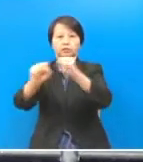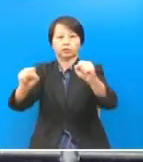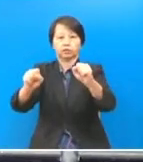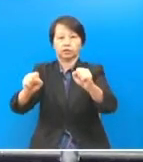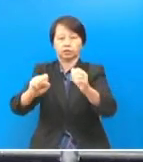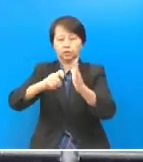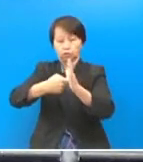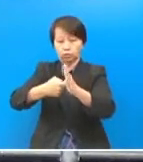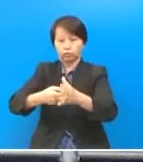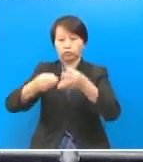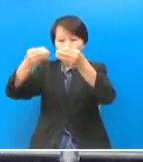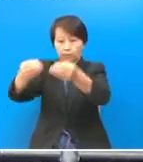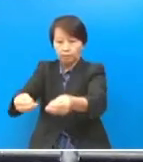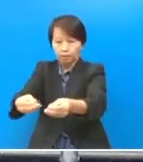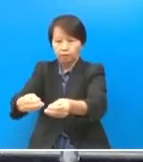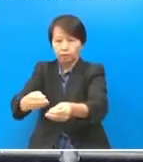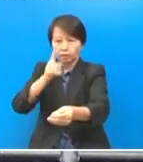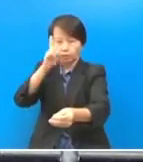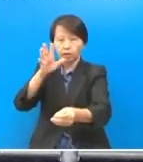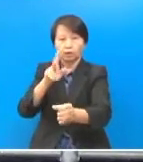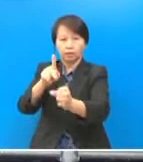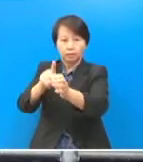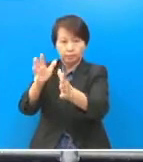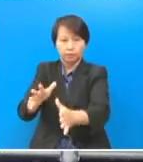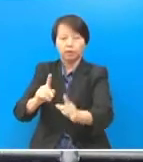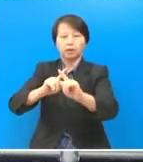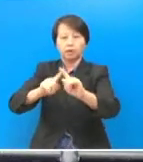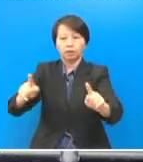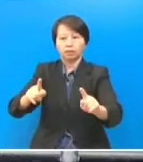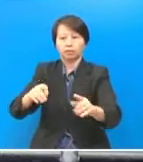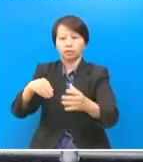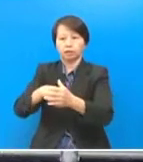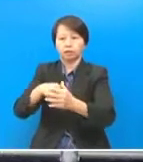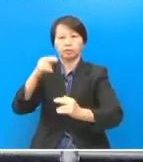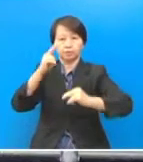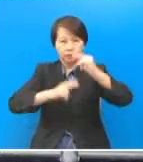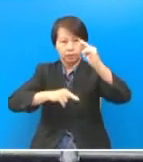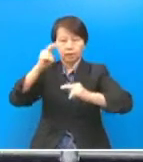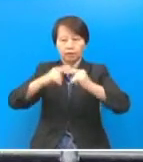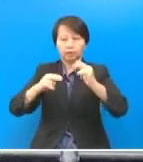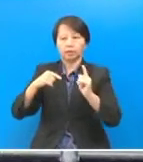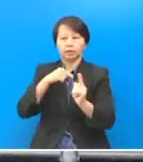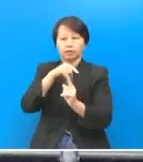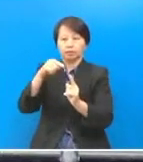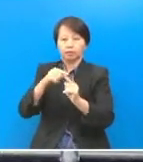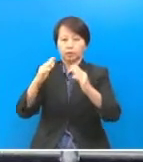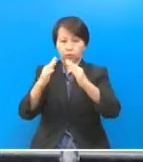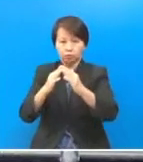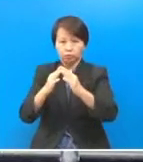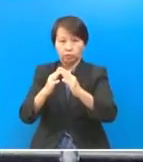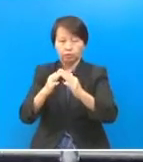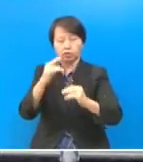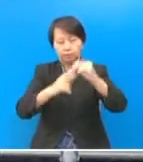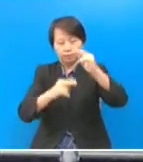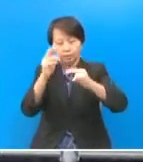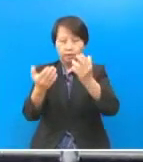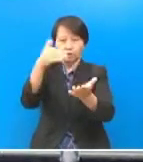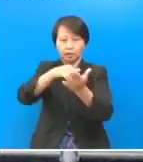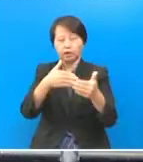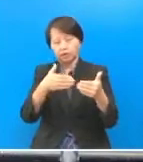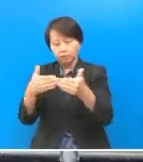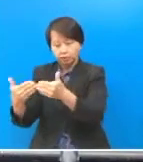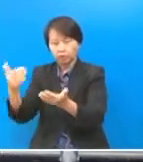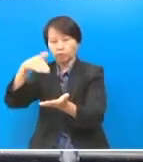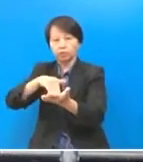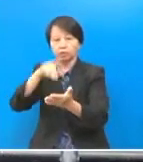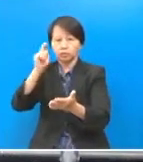dari serat kunci sudah pasti ini tak tanggungan peserta tapi okelah dalam pemilihan abler umatnya nabi yunus model najmu semula